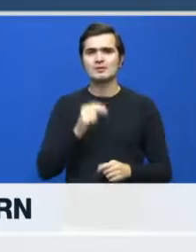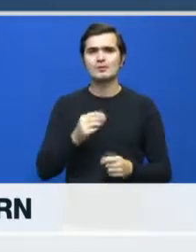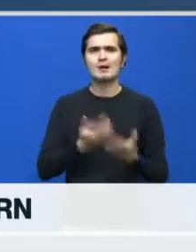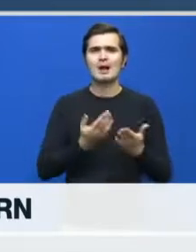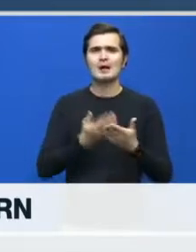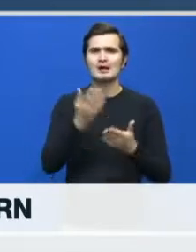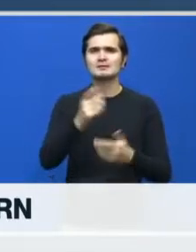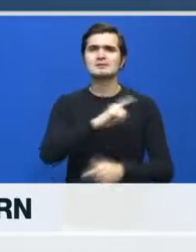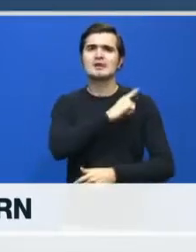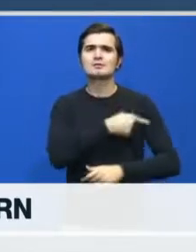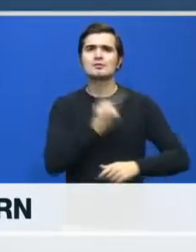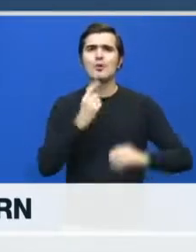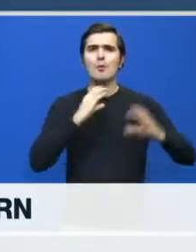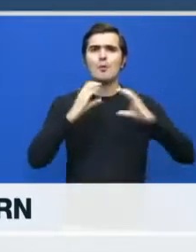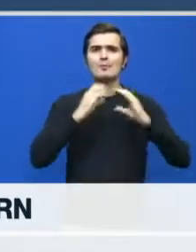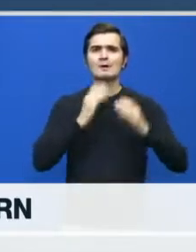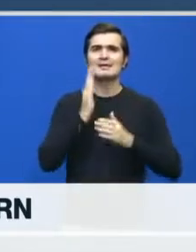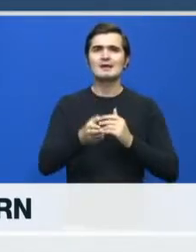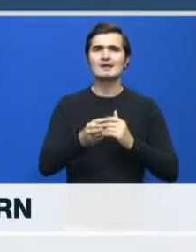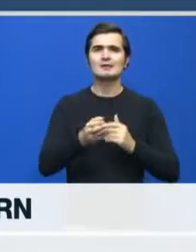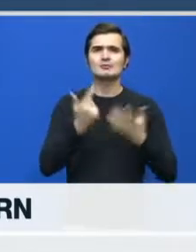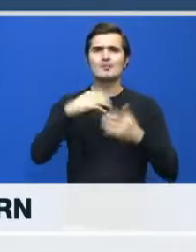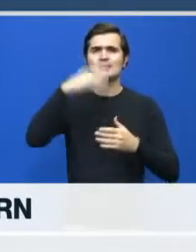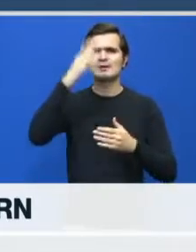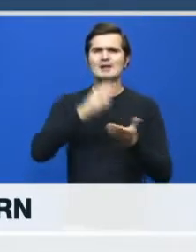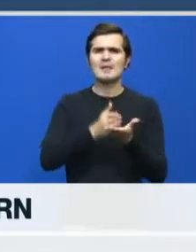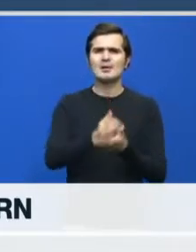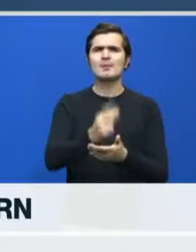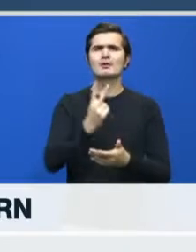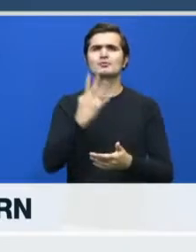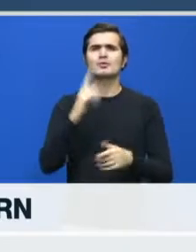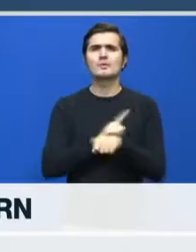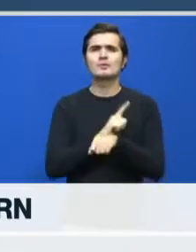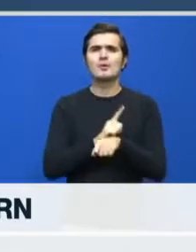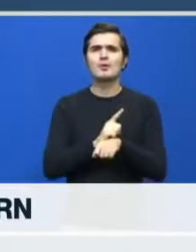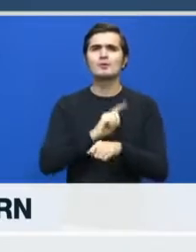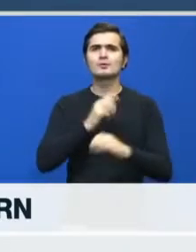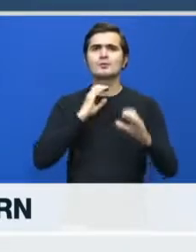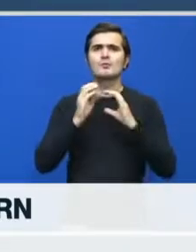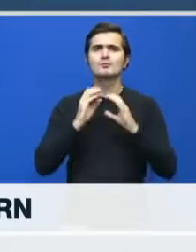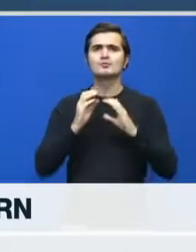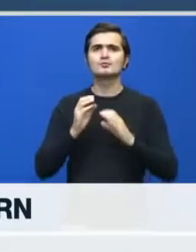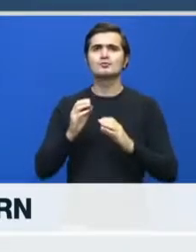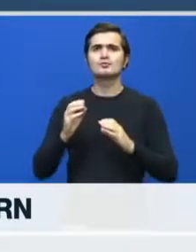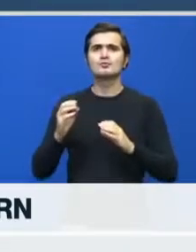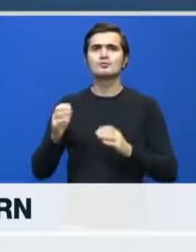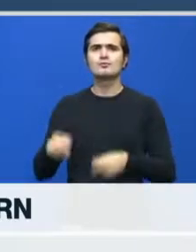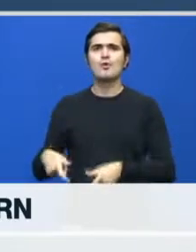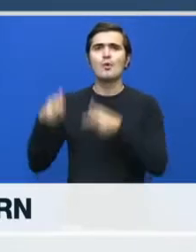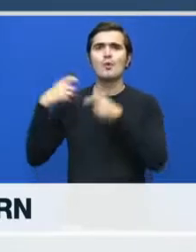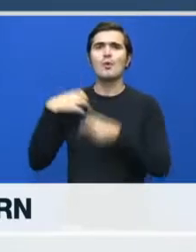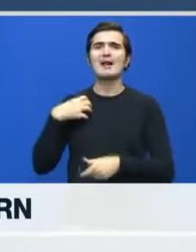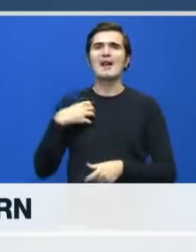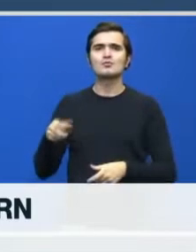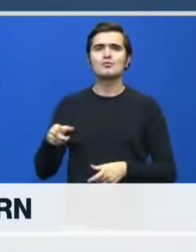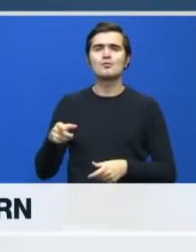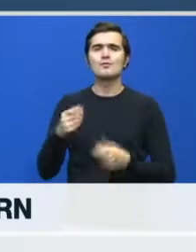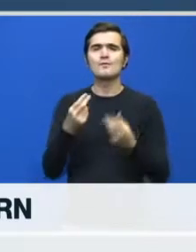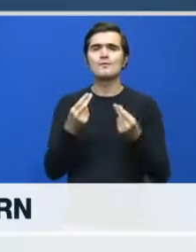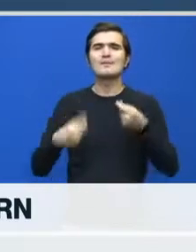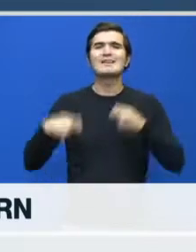o comunicare directă 7 zile din 7 zile, 24 din 24 cu organul fiscal, astfel încât contribuabilul